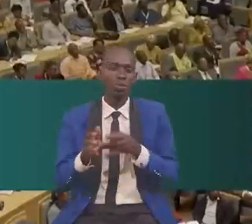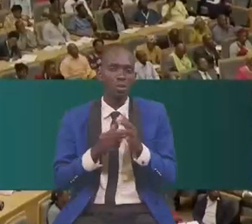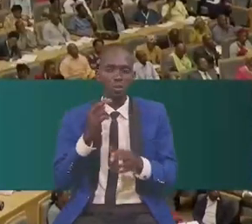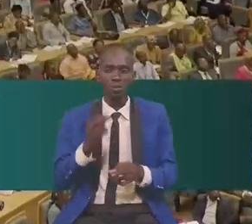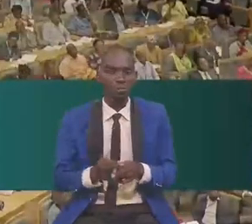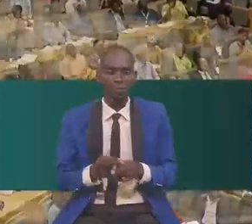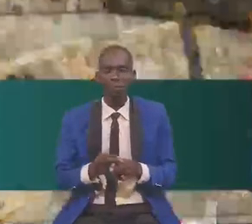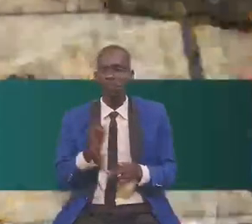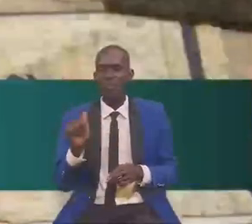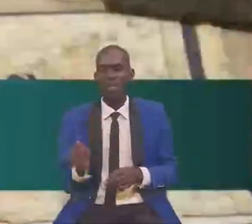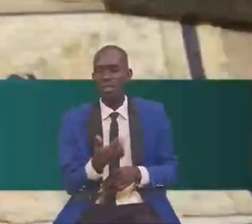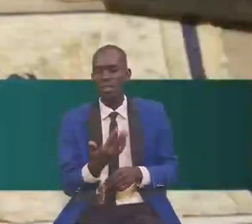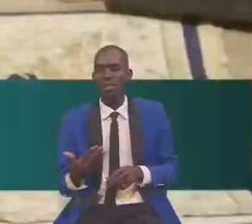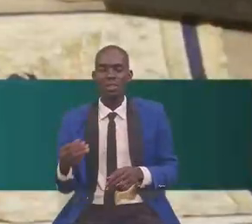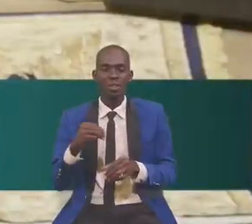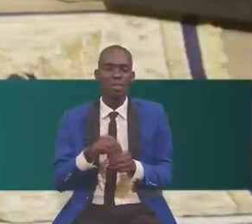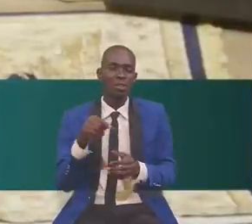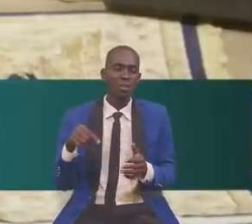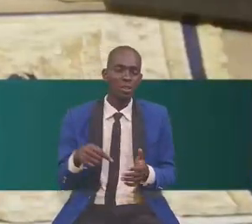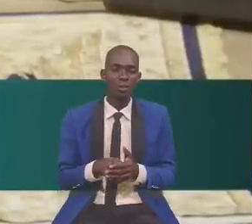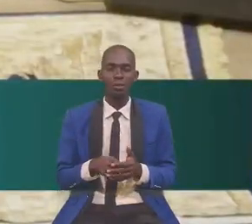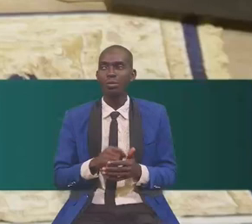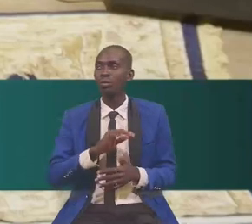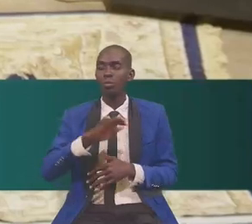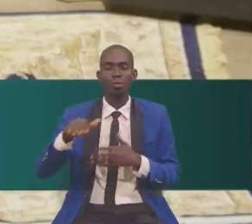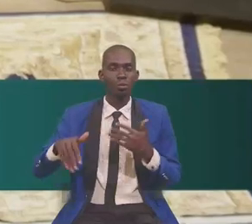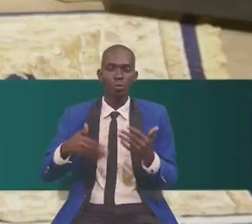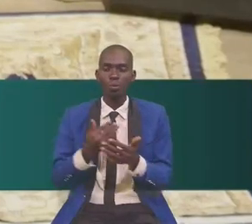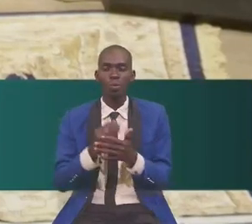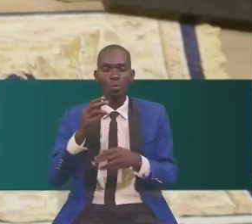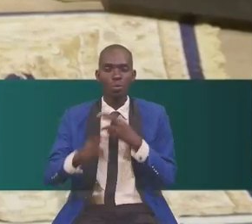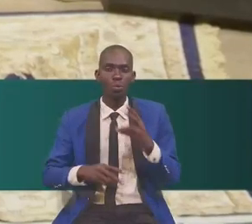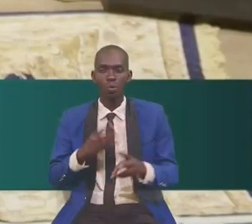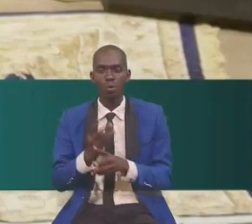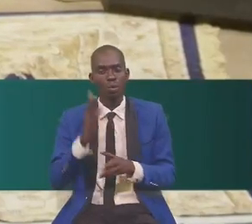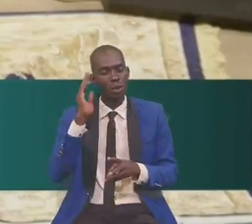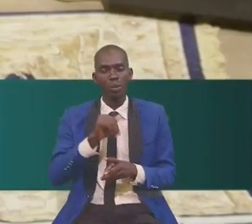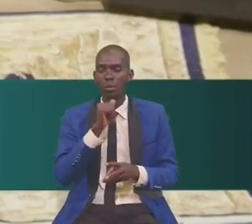Tout ce qui est dans ce grand monde, ne va pas t'arrêter.